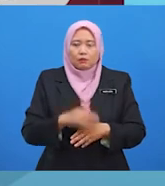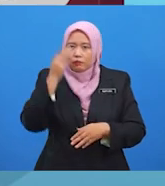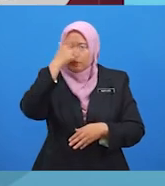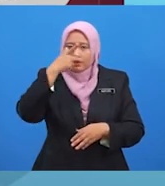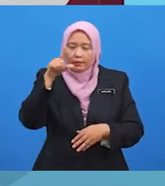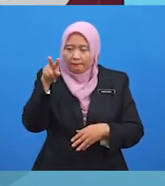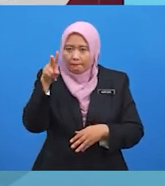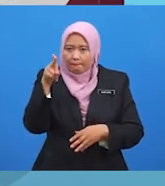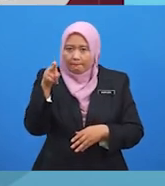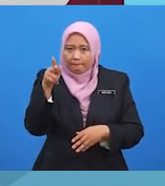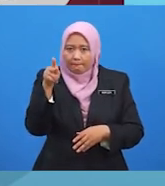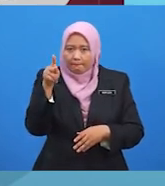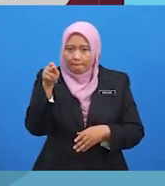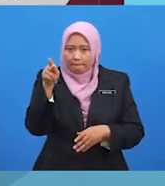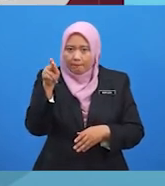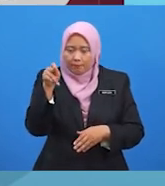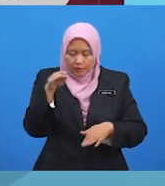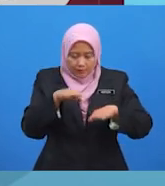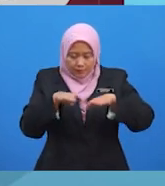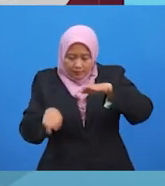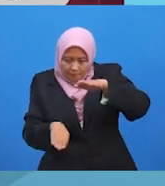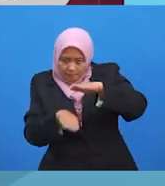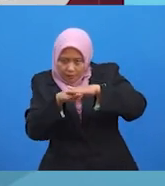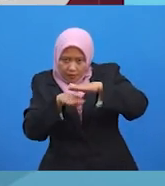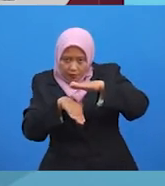pin berada di sebelah bawah.